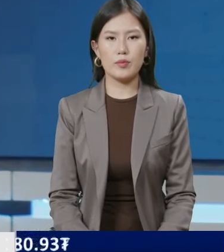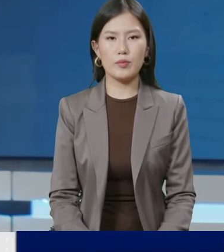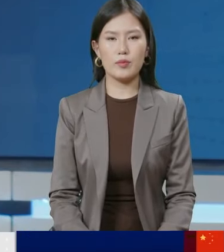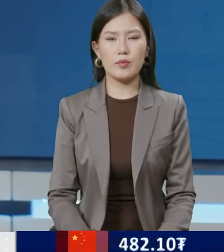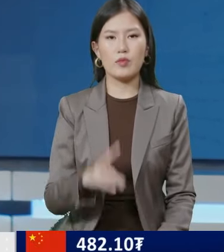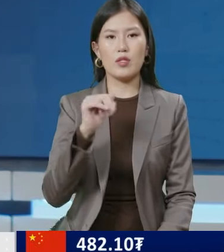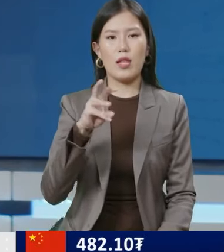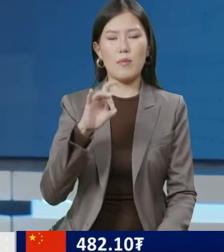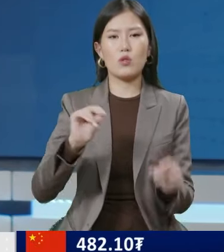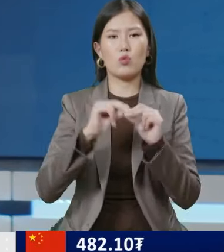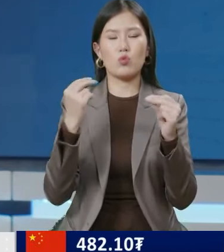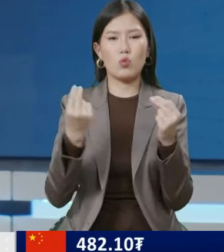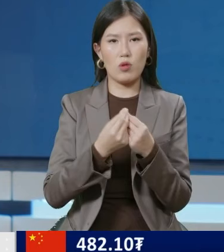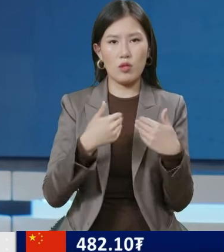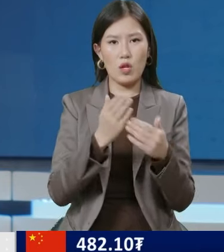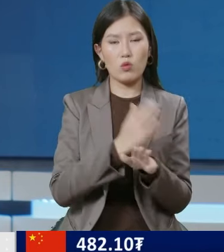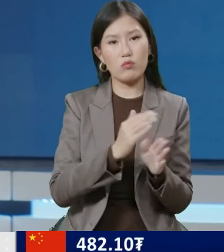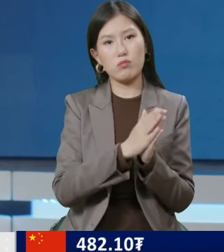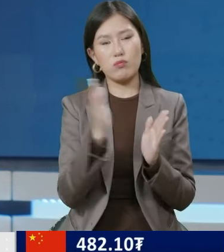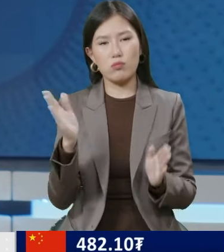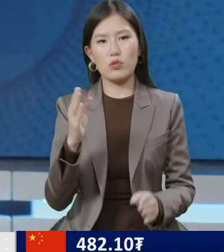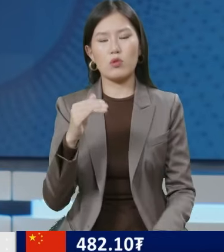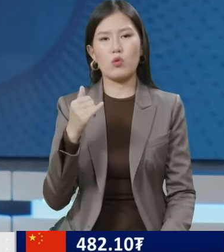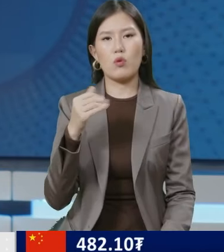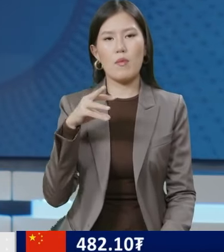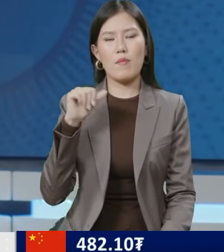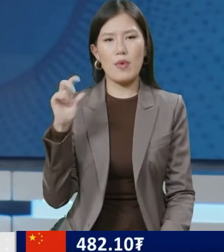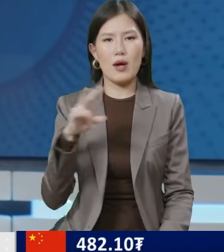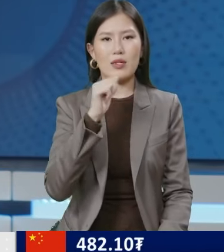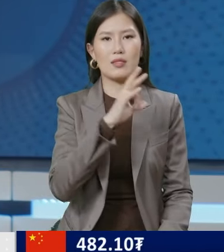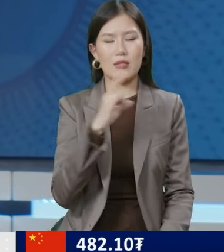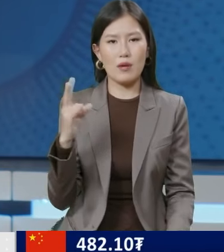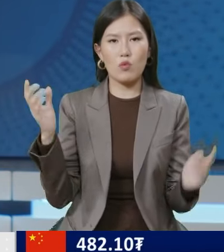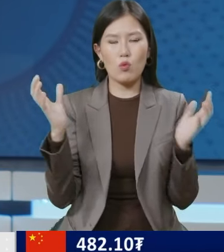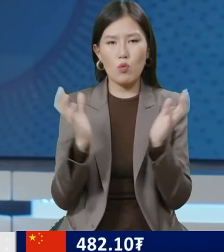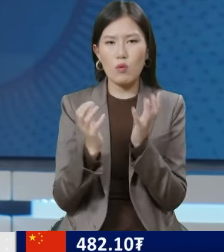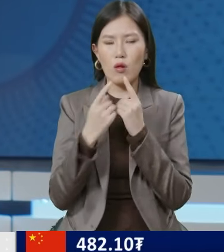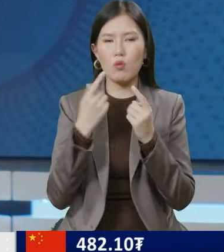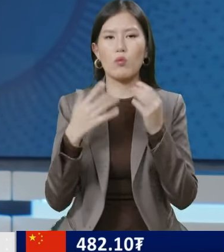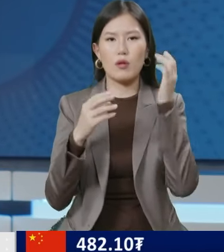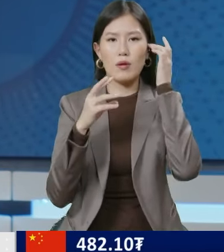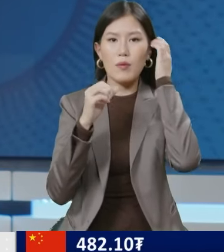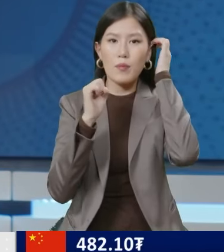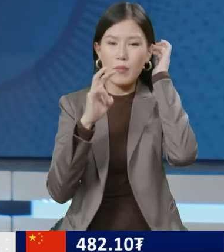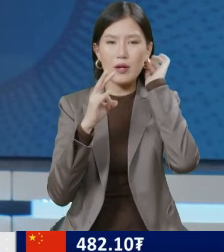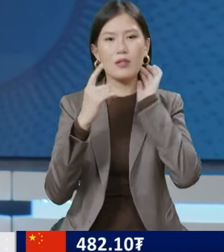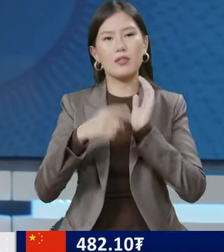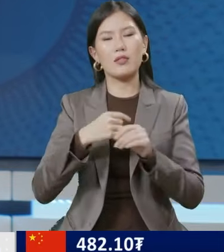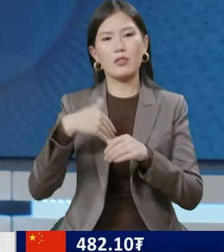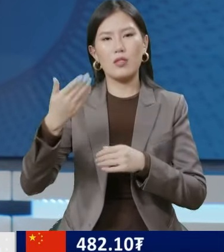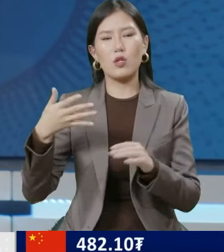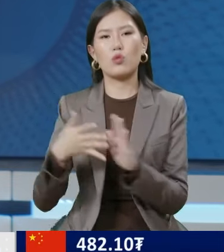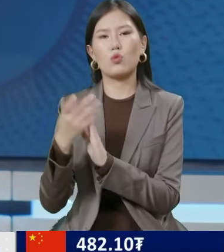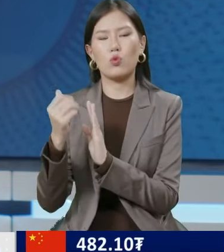Энэхүү намрын чуулга нээлттэй хийсний дараа улсын хуралдах Монгол Ардын нам болон Арчилт намын бүлэг хуралдлаа. Монгол Ардын намын бүлгээс ирэх оны төсөв бүсчилсэн хөгжилтэй